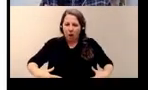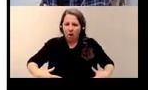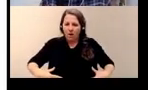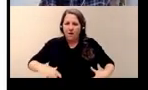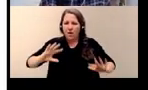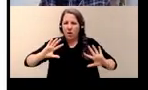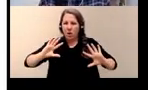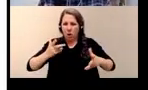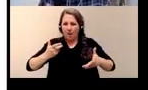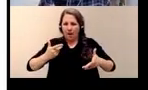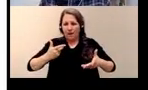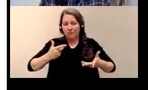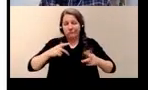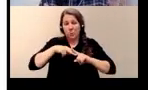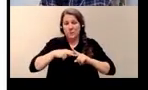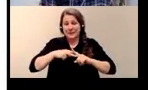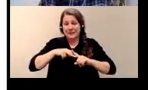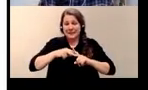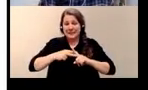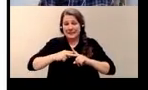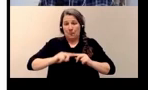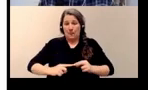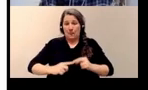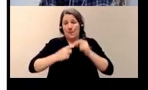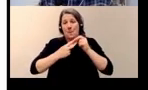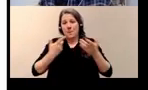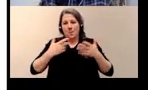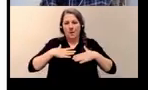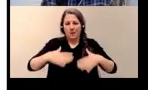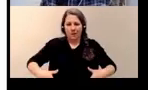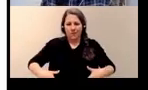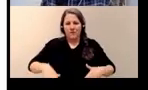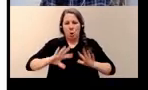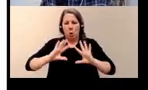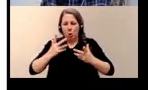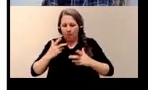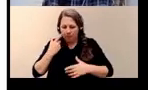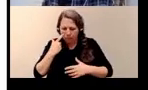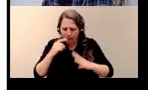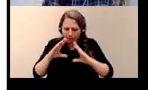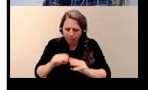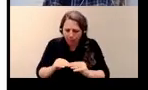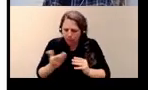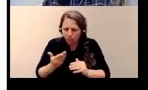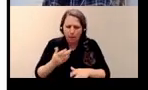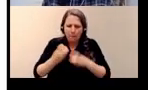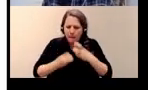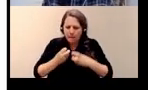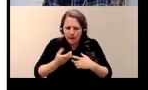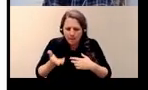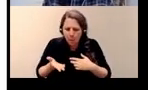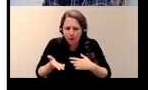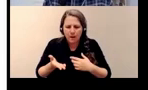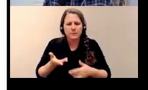comme ressource principale pour déjà identifier la panne et diagnostiquer quels étaient les différents problèmes que pouvaient